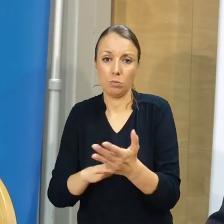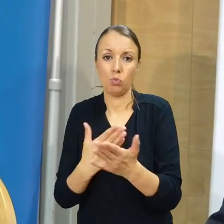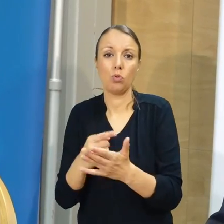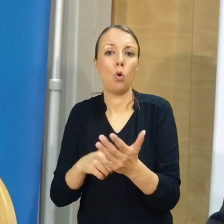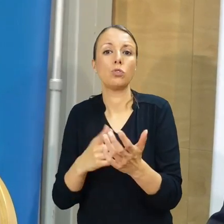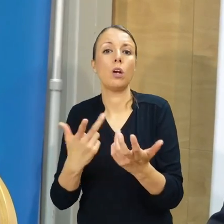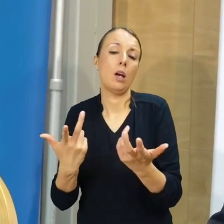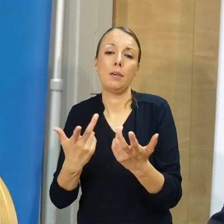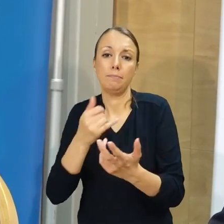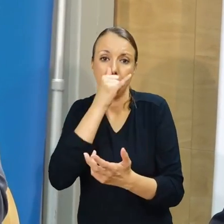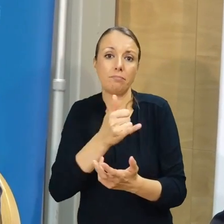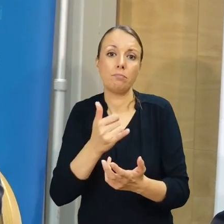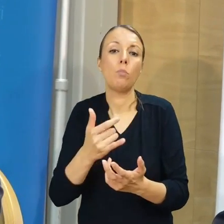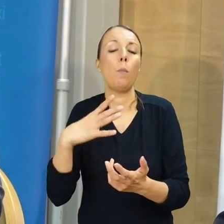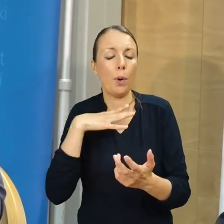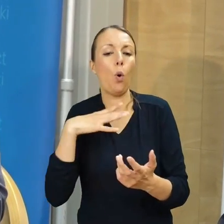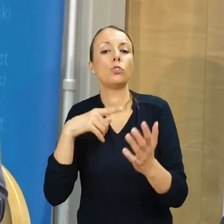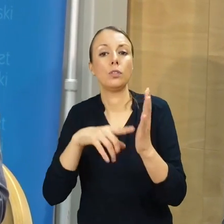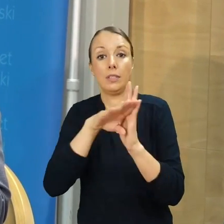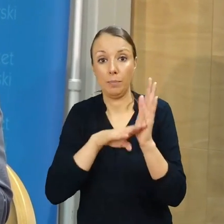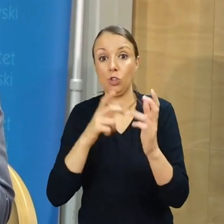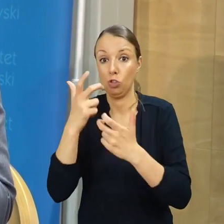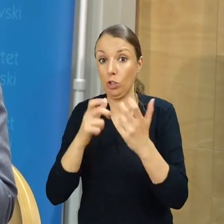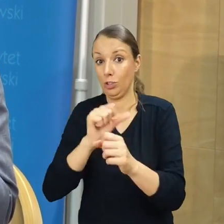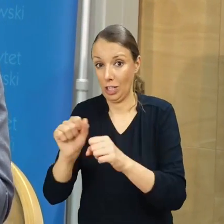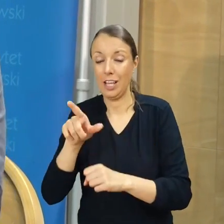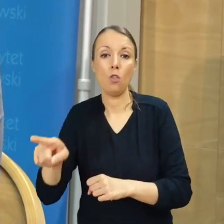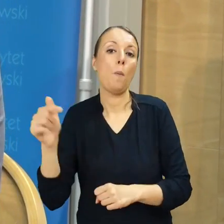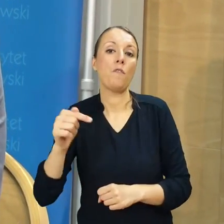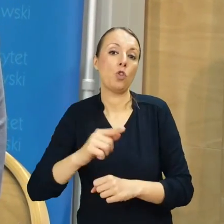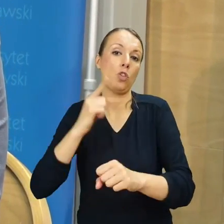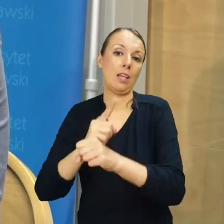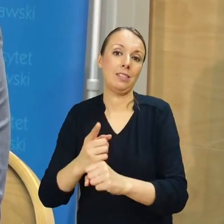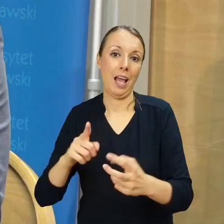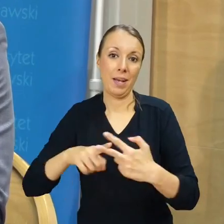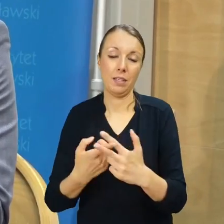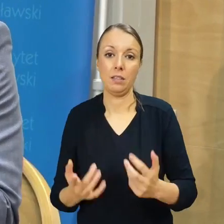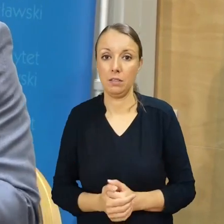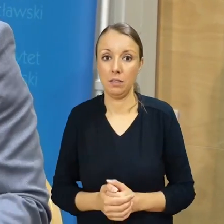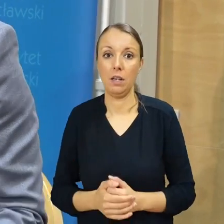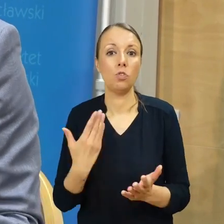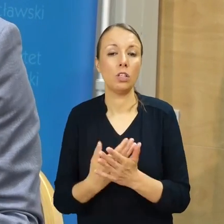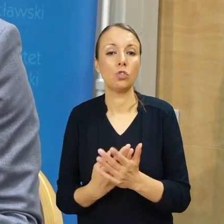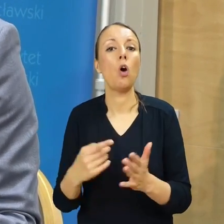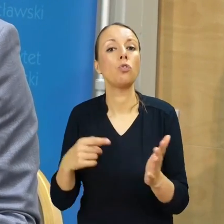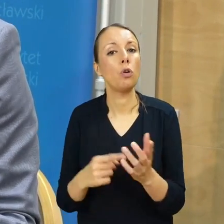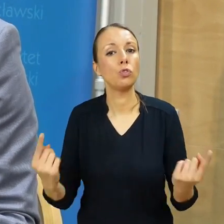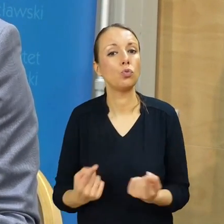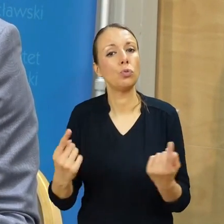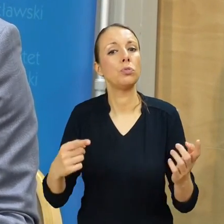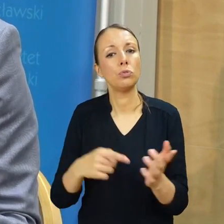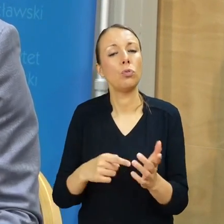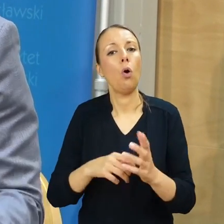że to były czynności, a w istocie powinny być decyzje administracyjne. To dlaczego w takiej sytuacji nie kwalifikujemy tego jako